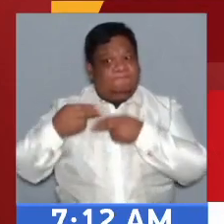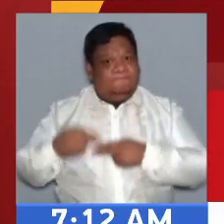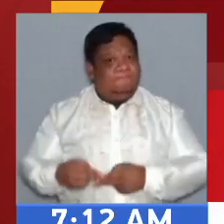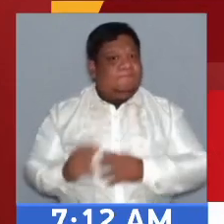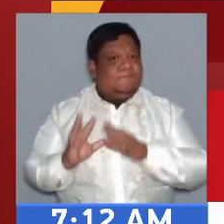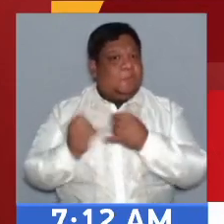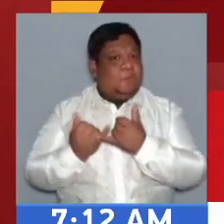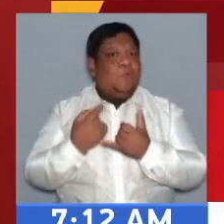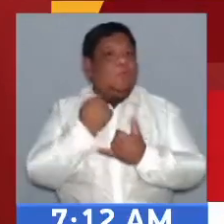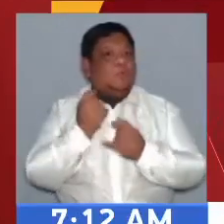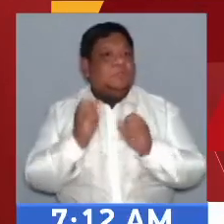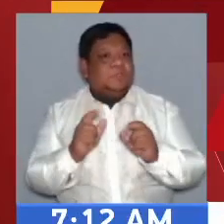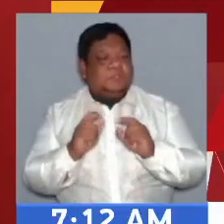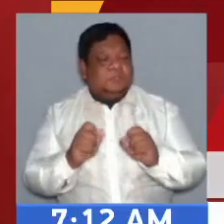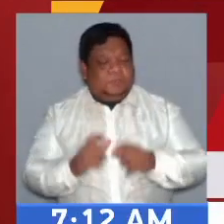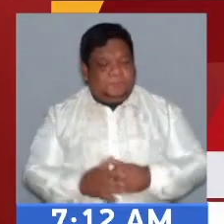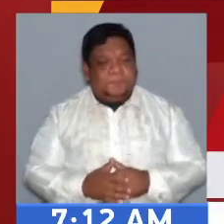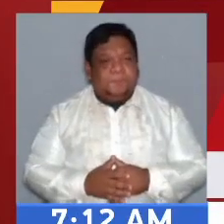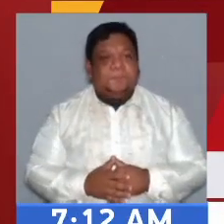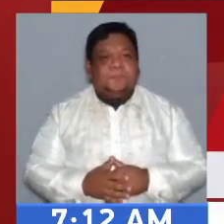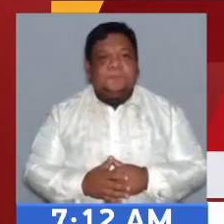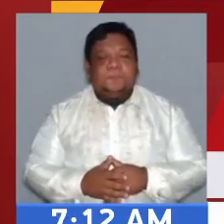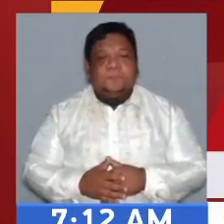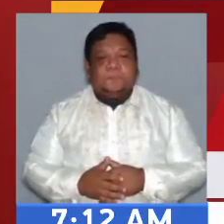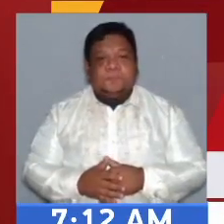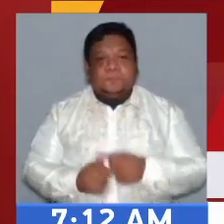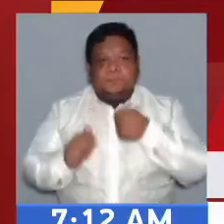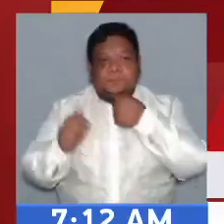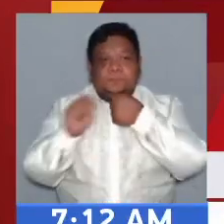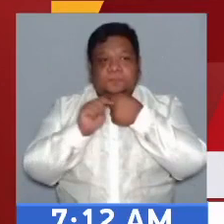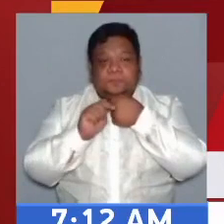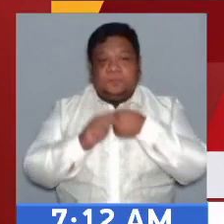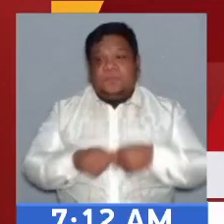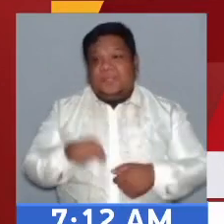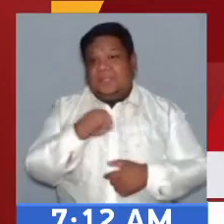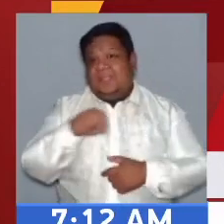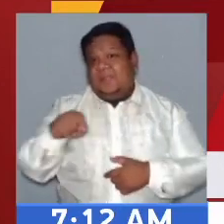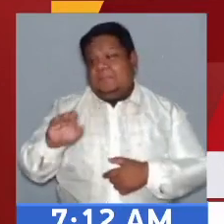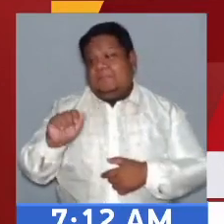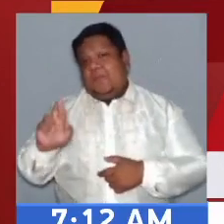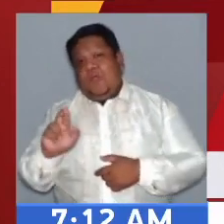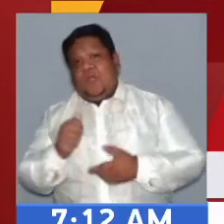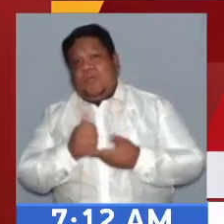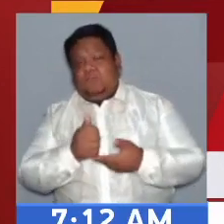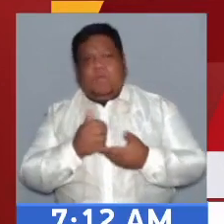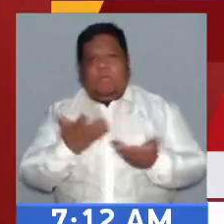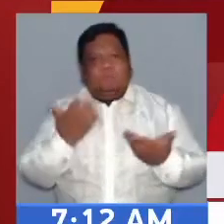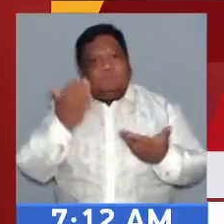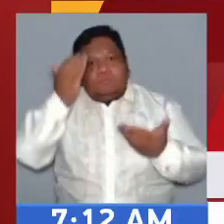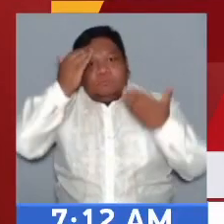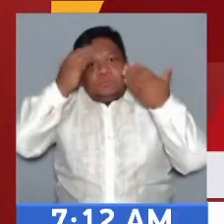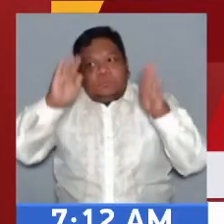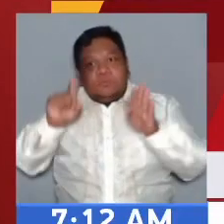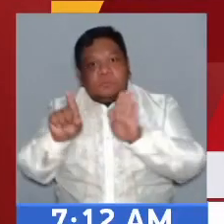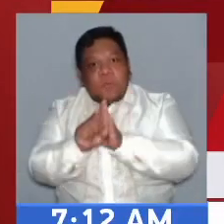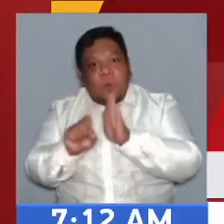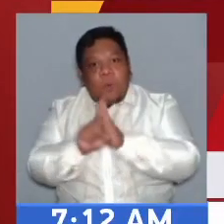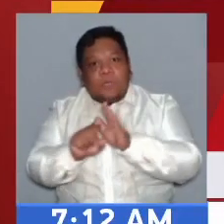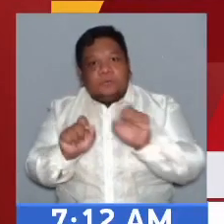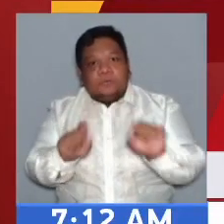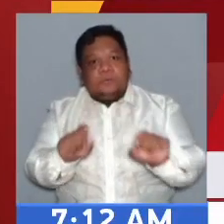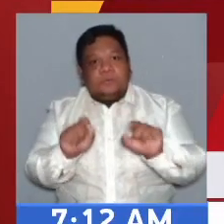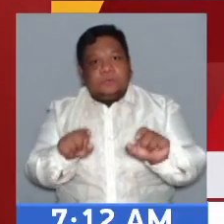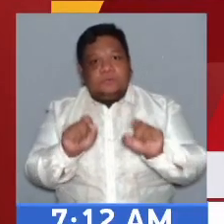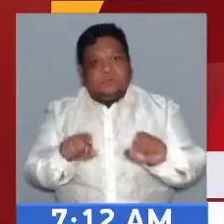sa mga helper ng bar na naaresto, ay hindi nila alam na illegal ang bentahan ng nitrous oxide dito. Pero kung titingnan